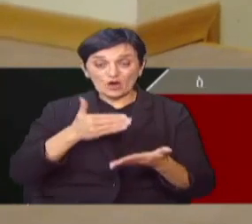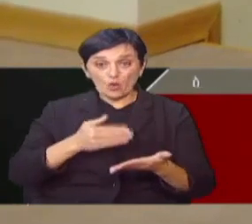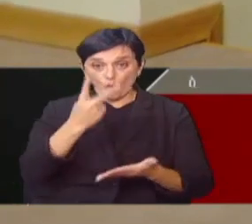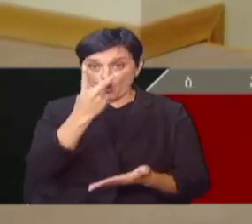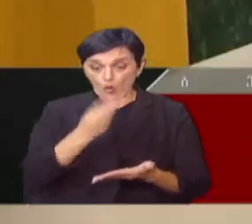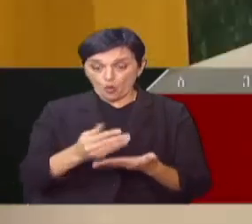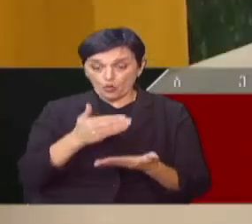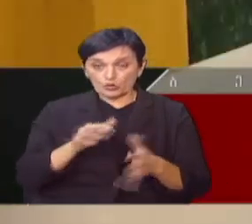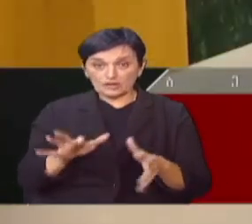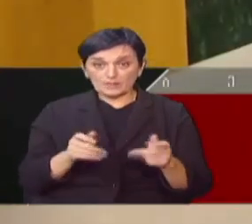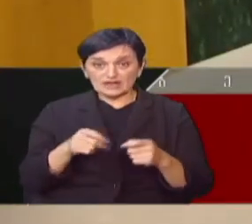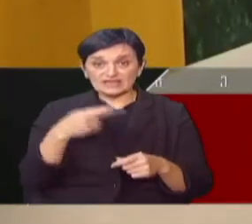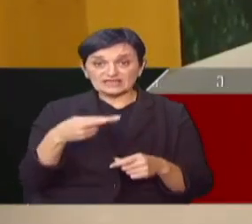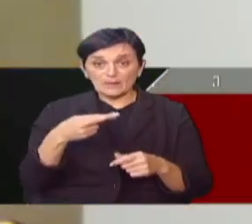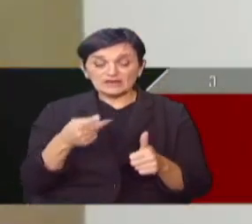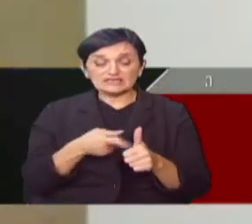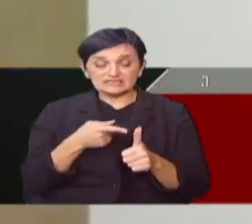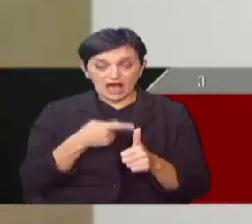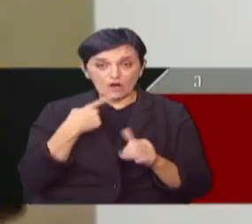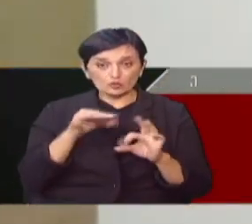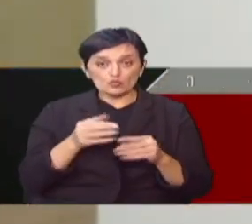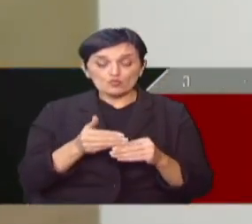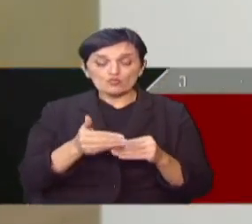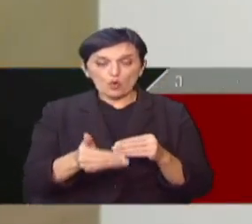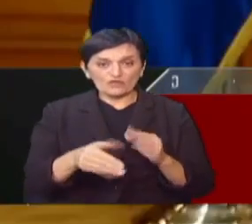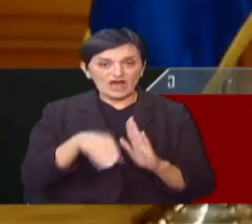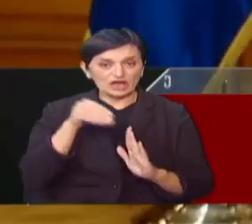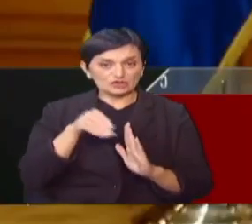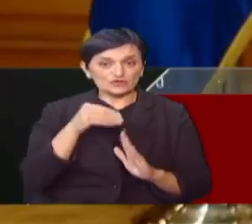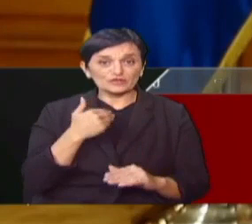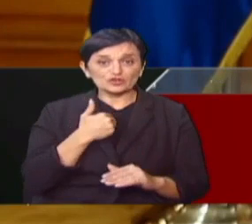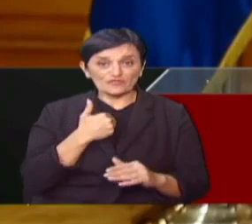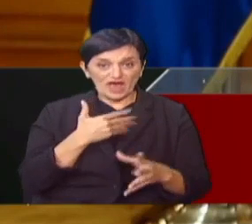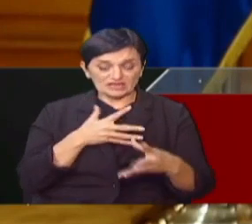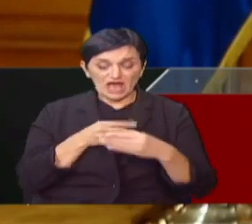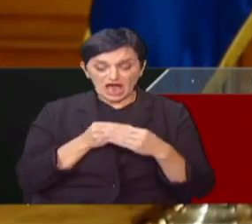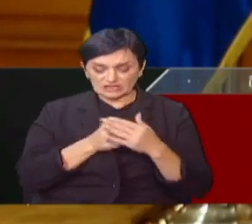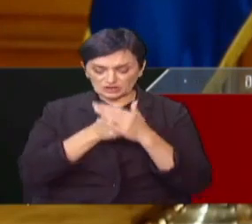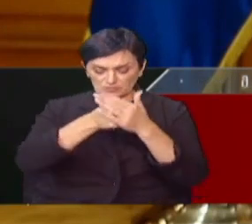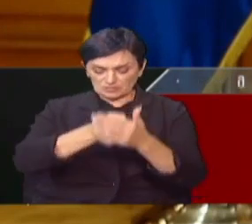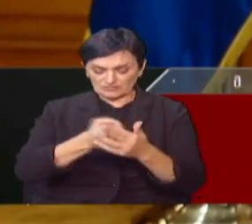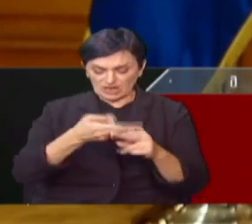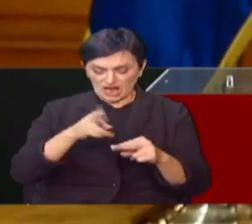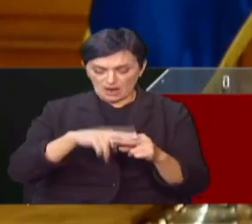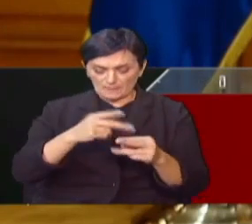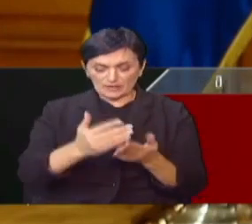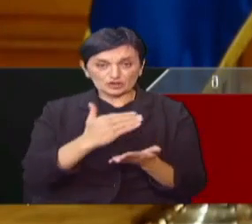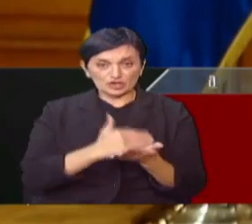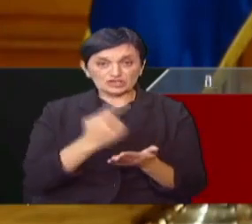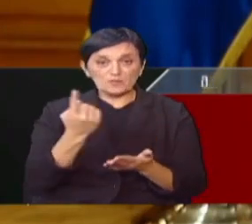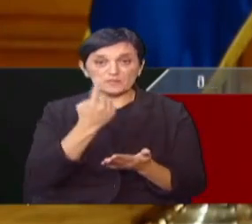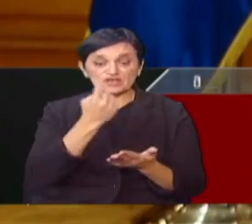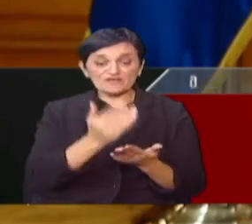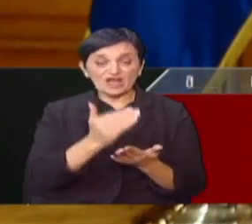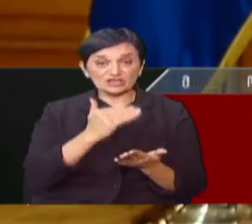ადრე პრეზიდენტმა დეკემბერში სტატუსი დაანონსა, მოგვიანებით კი არჩევნები. ჩვენ ერთად მივახწევთ ამ შედეგს, პირველ